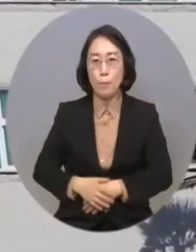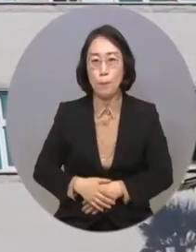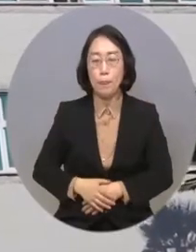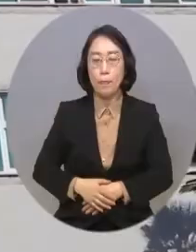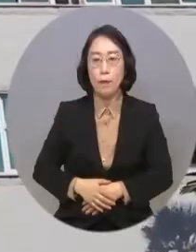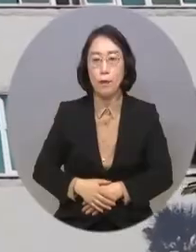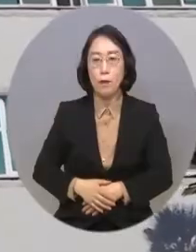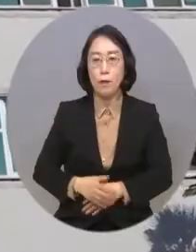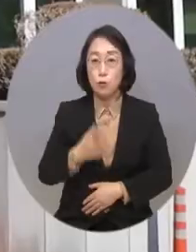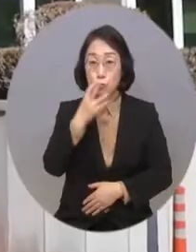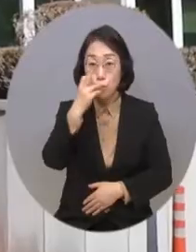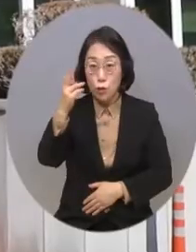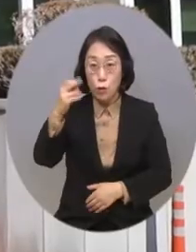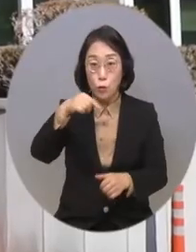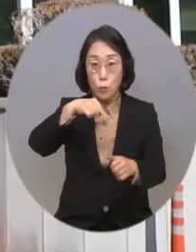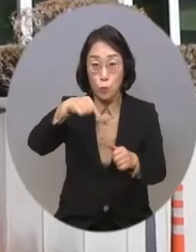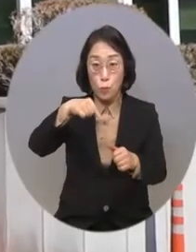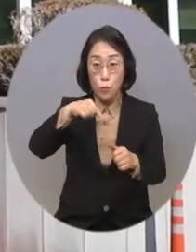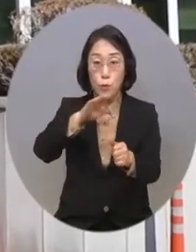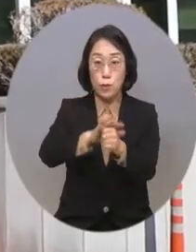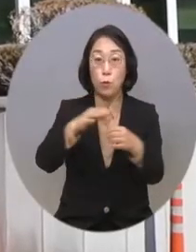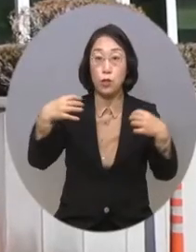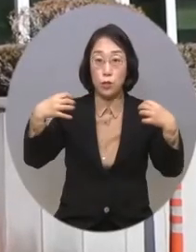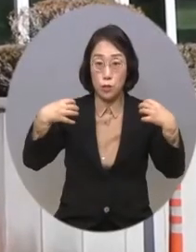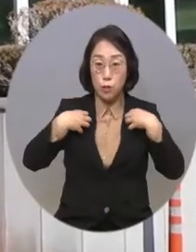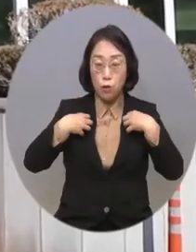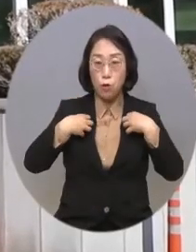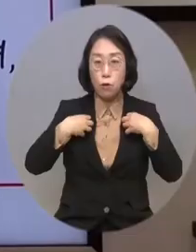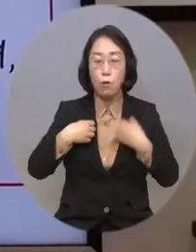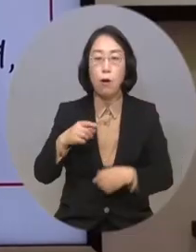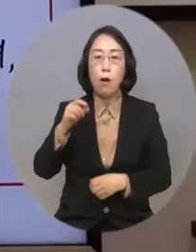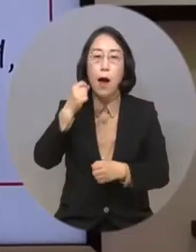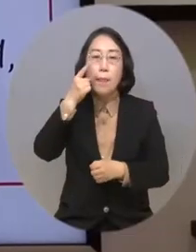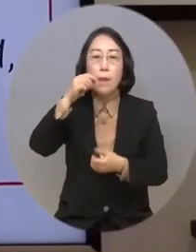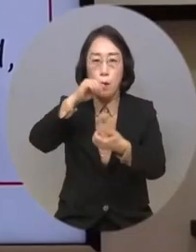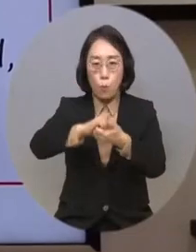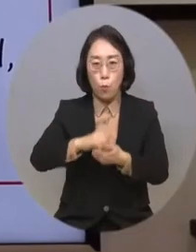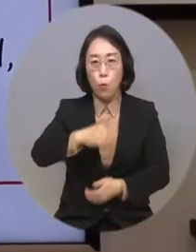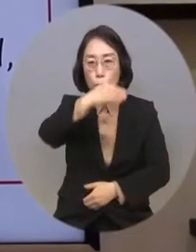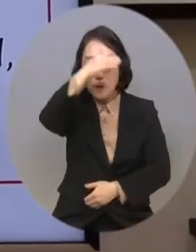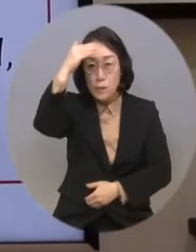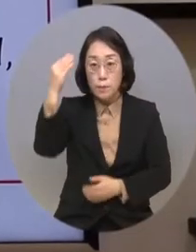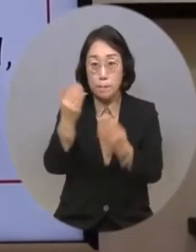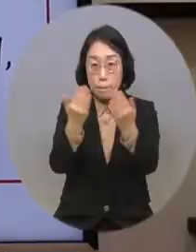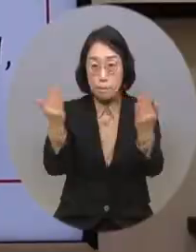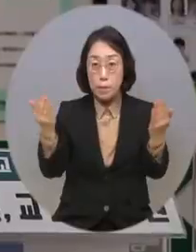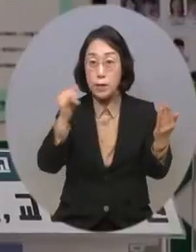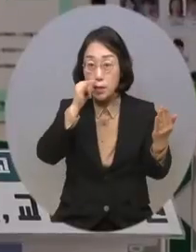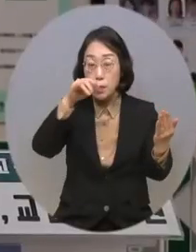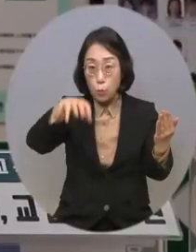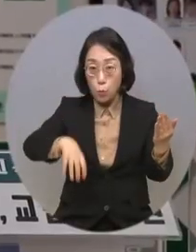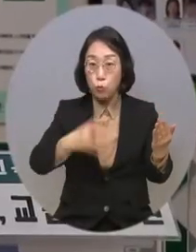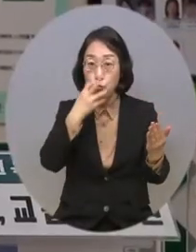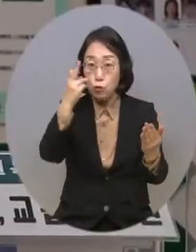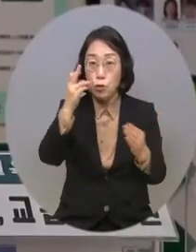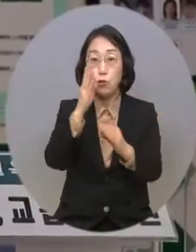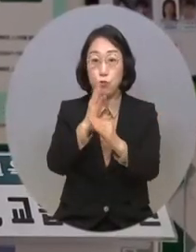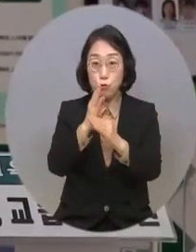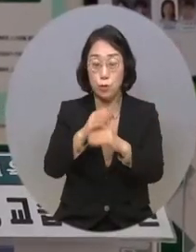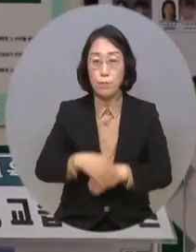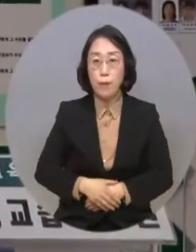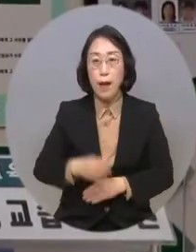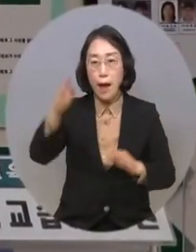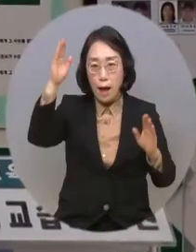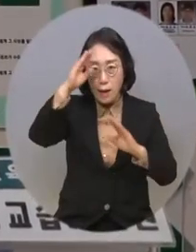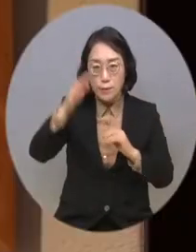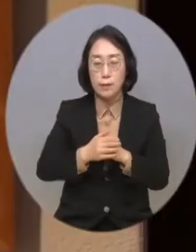순천교육지원청 갤러리청에서는 여러 작가들의 다양한 작품이 매월 전시되고 있으며 문화예술의 중심 순천에 학생과